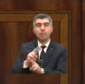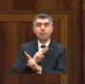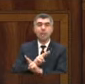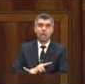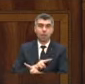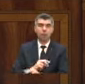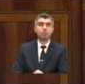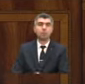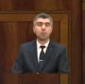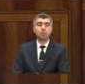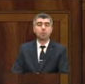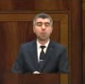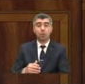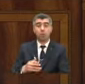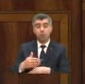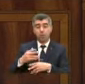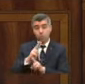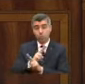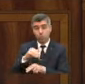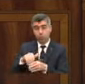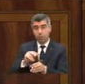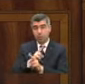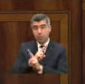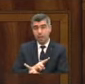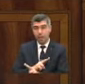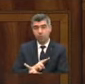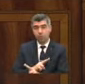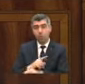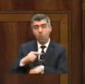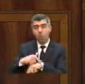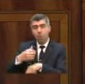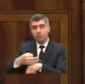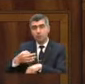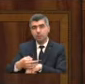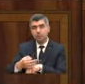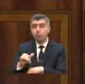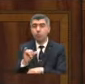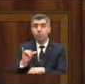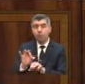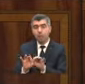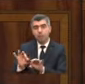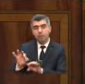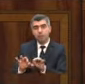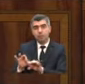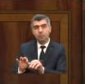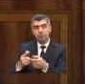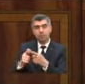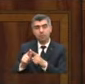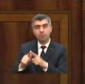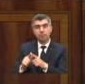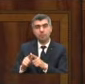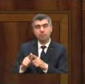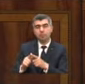اللي صندوق المغربي للتقاعد عنده واحد الديمومة محدودة، اش هما الآليات السيد رئيس الحكومة هو وصناديق